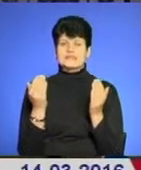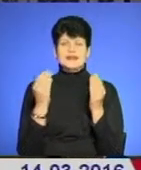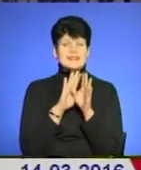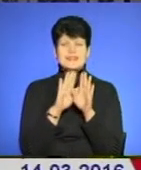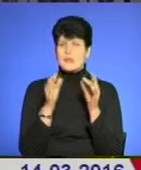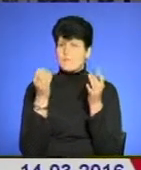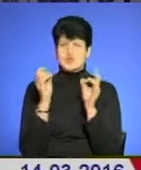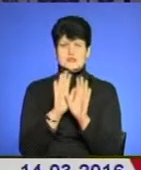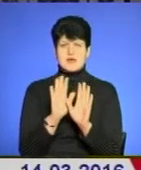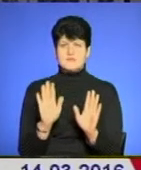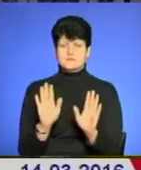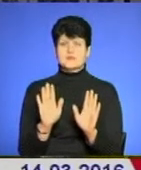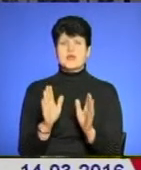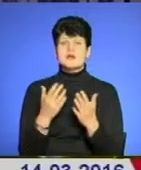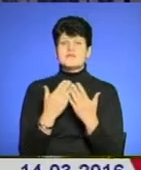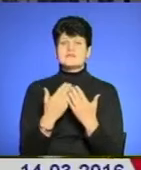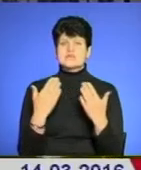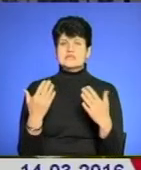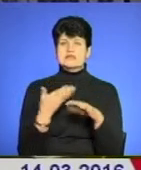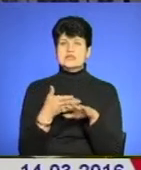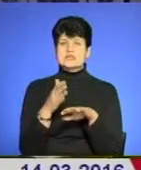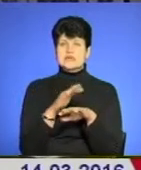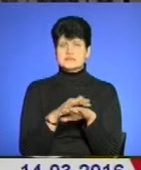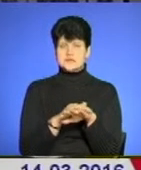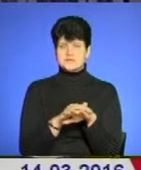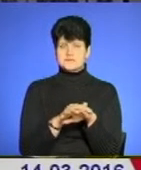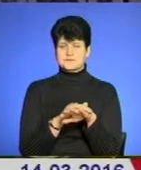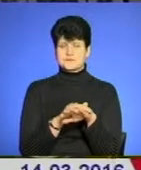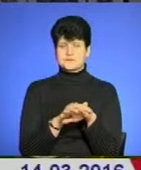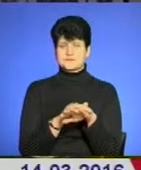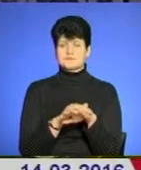непроста. Це виставка складна і